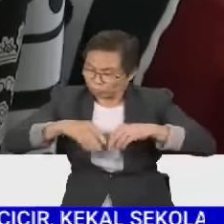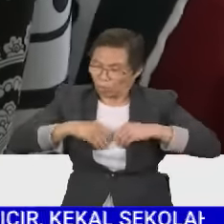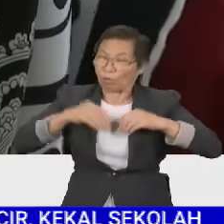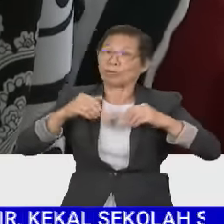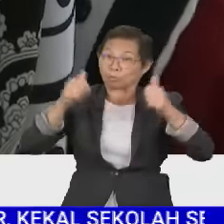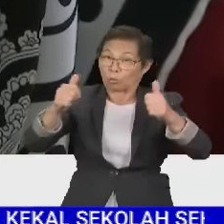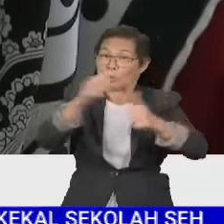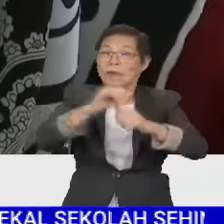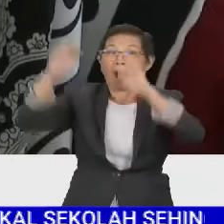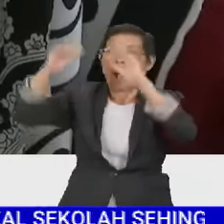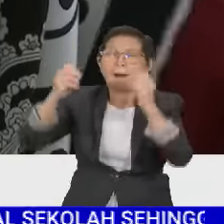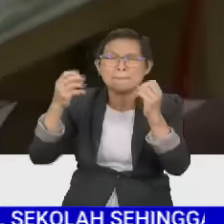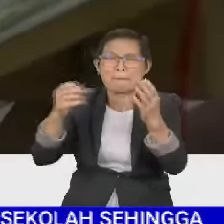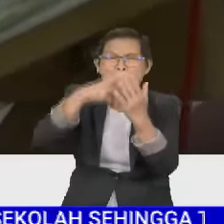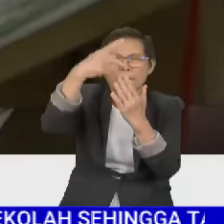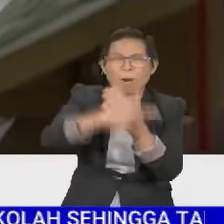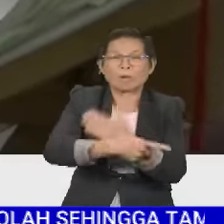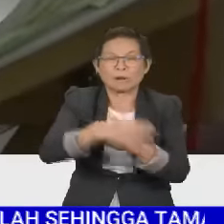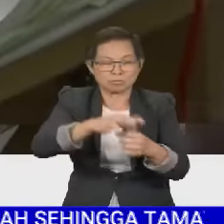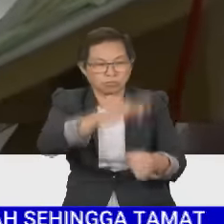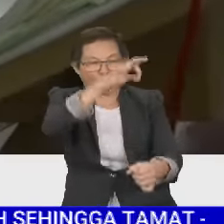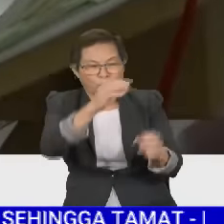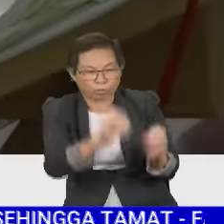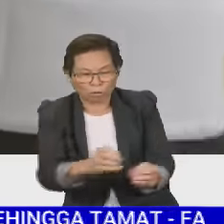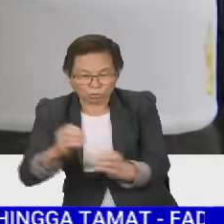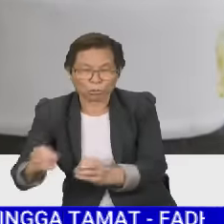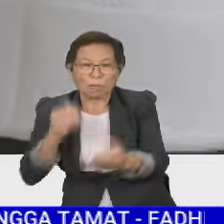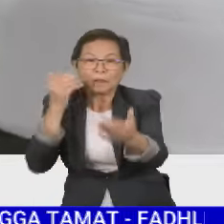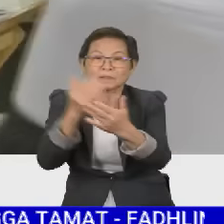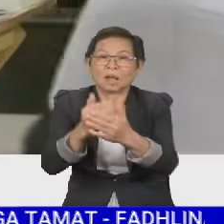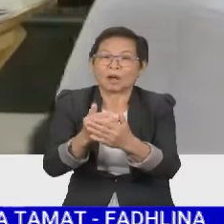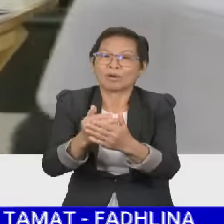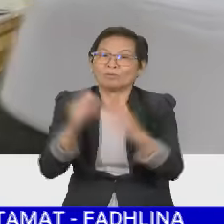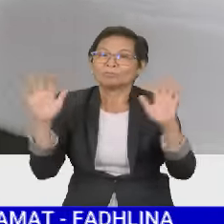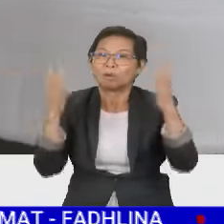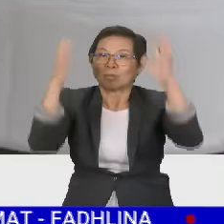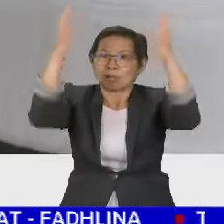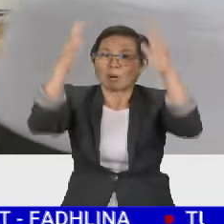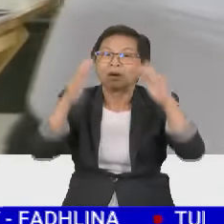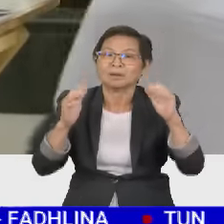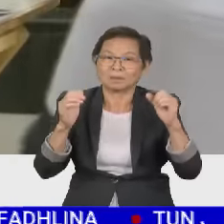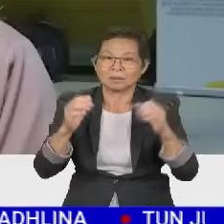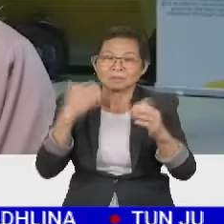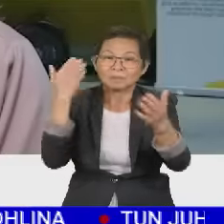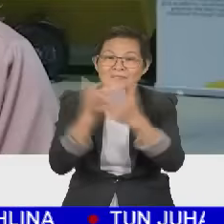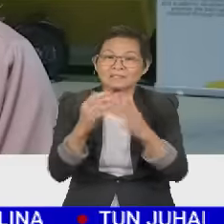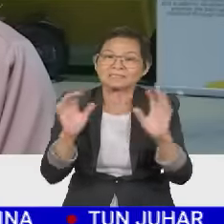lebih banyak program kerohanian dihancurkan menjelang sambutan tahun baru